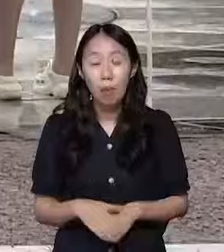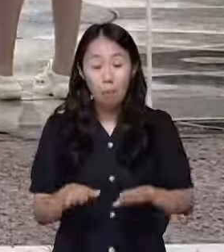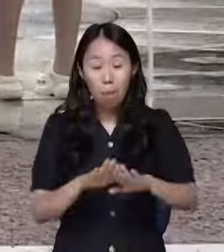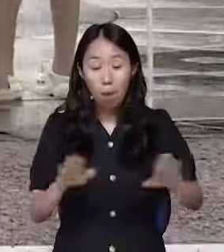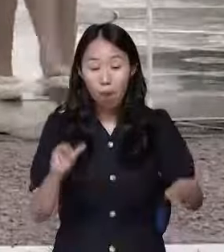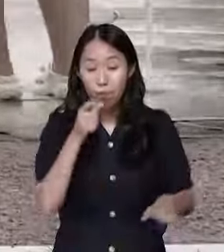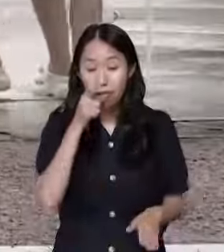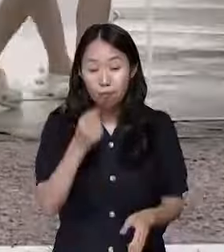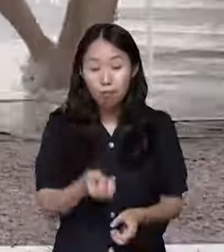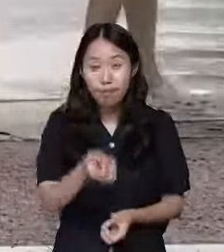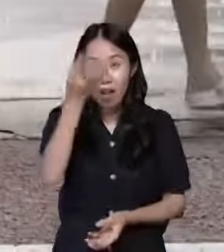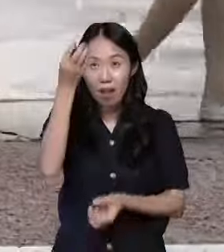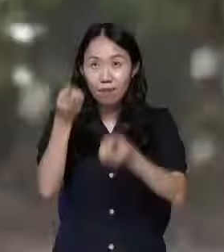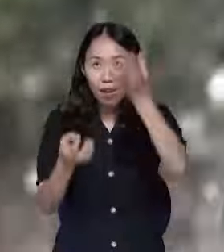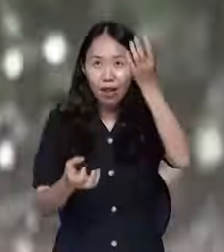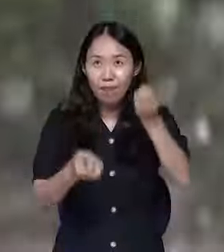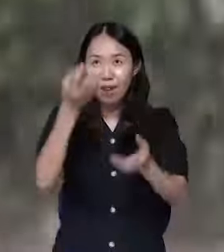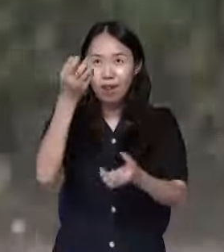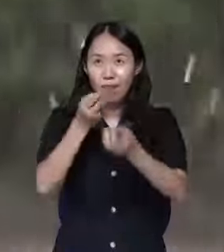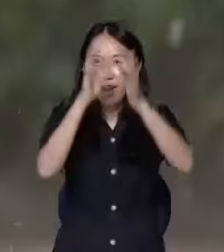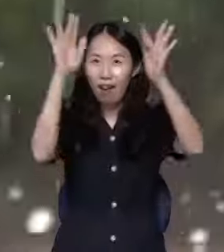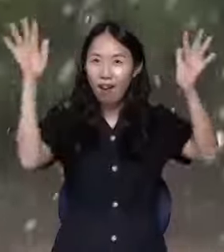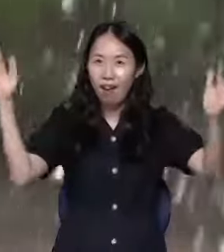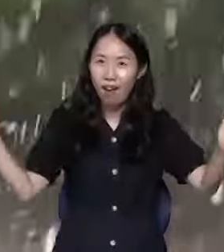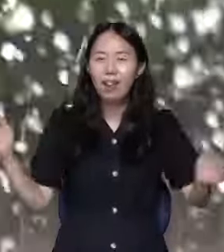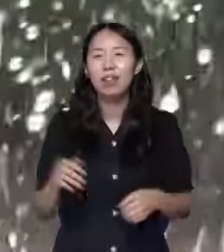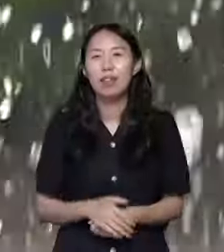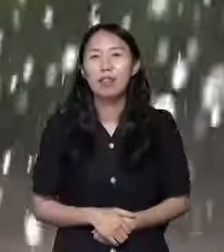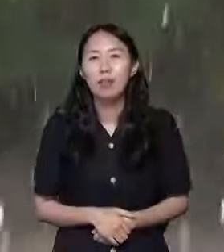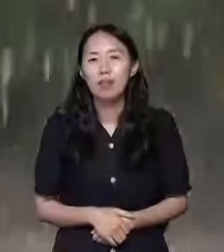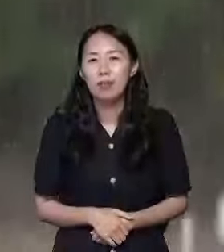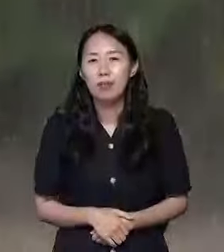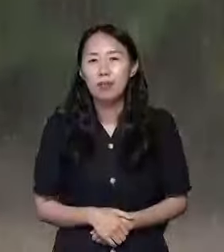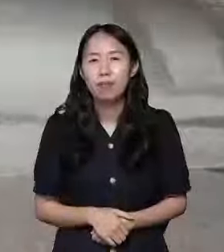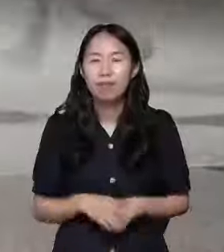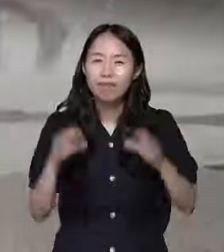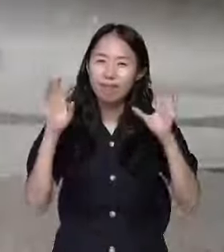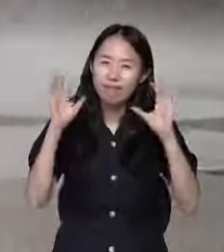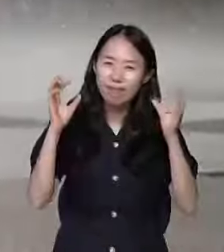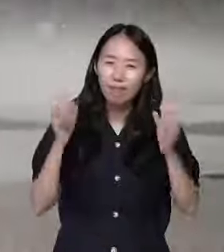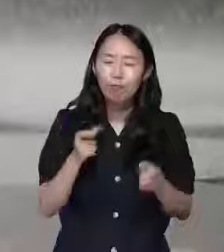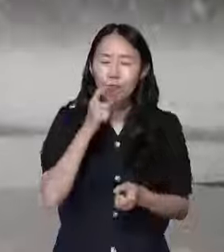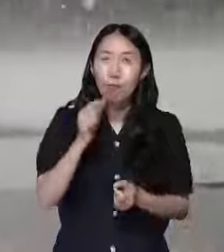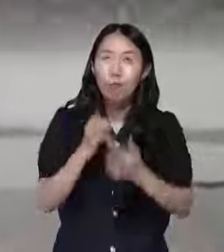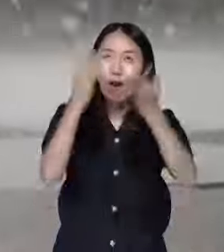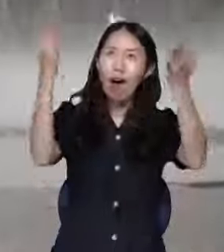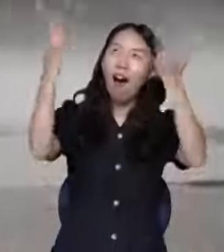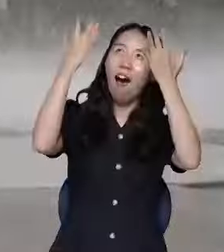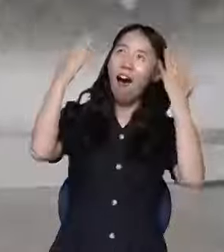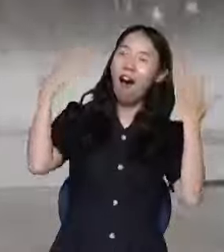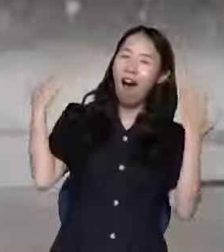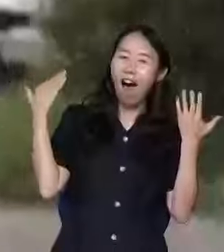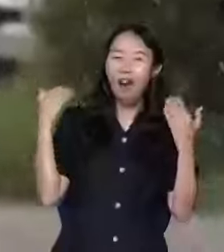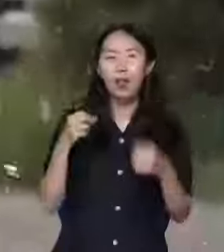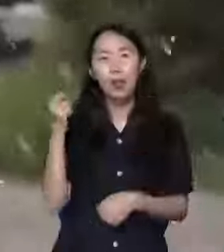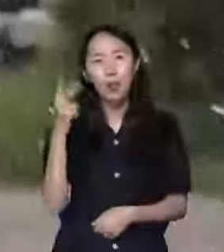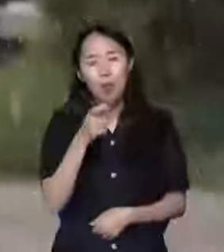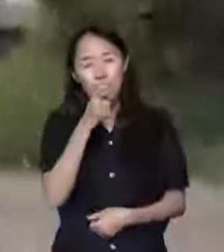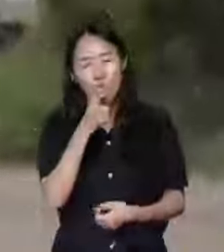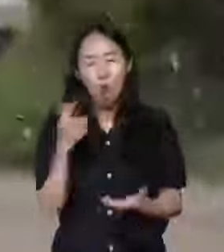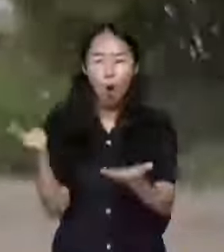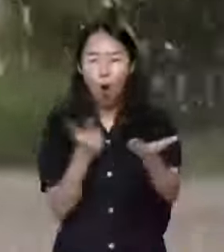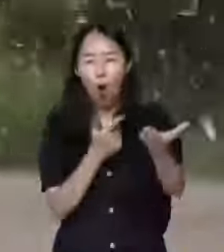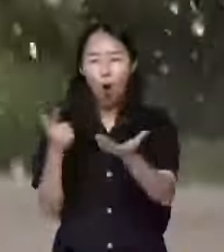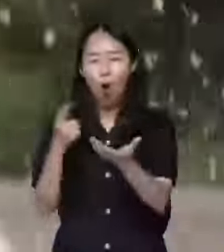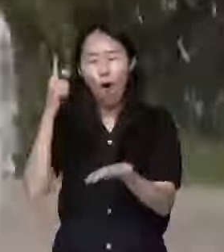바닥 분수에서 시원한 물줄기가 뿜어져 나옵니다. 아이들은 떨어지는 물벼락을 맞고 물총을 쏘며